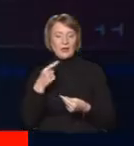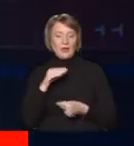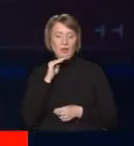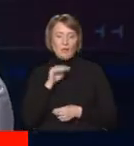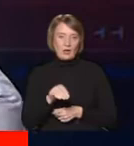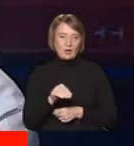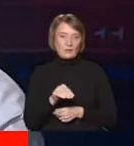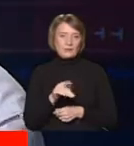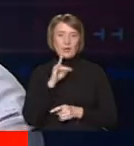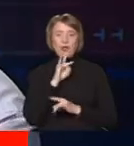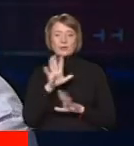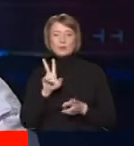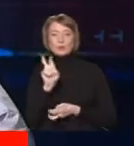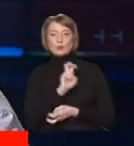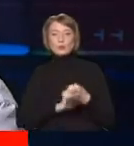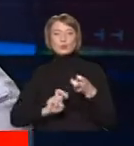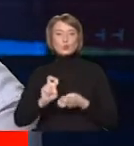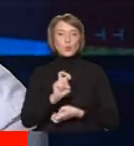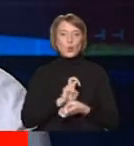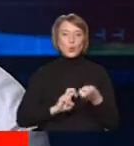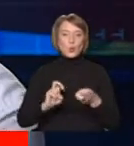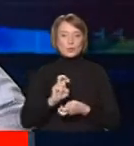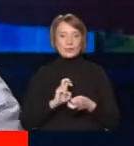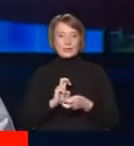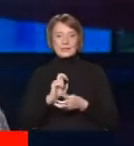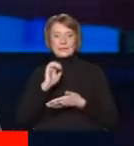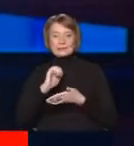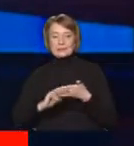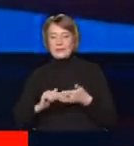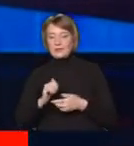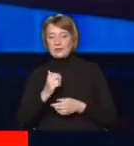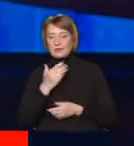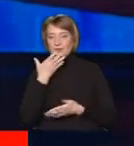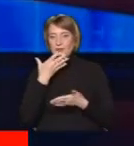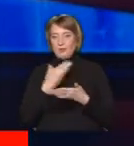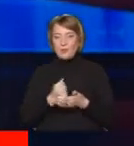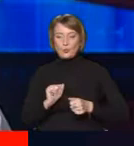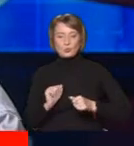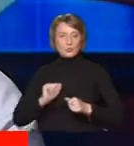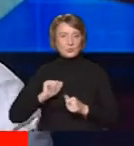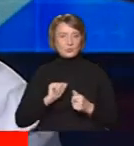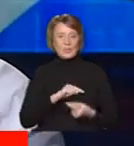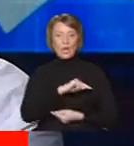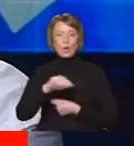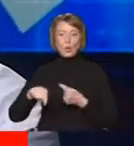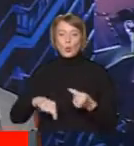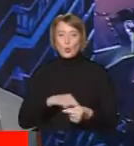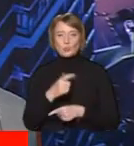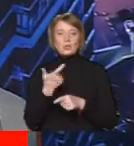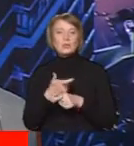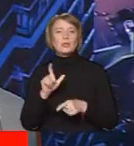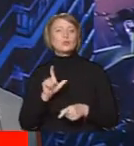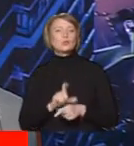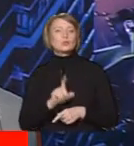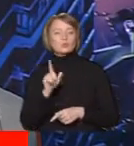громаду, а не будемо шукати виключно серед свого близького кола і оточення. Вибачте, розумієте? Будь ласка,